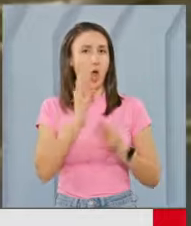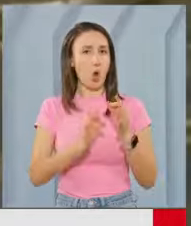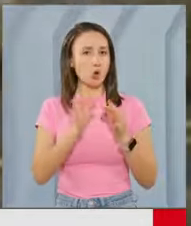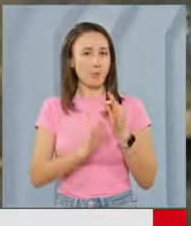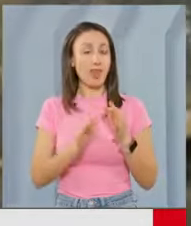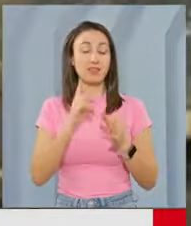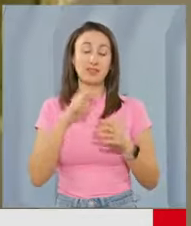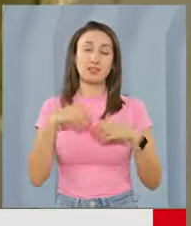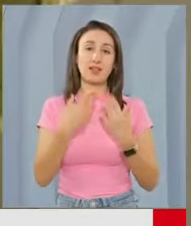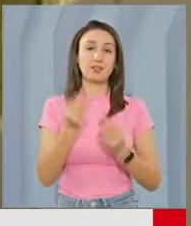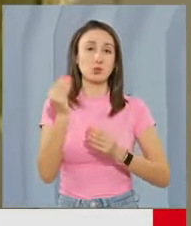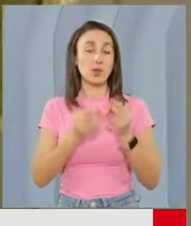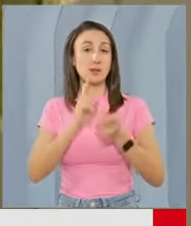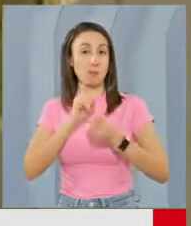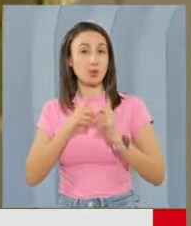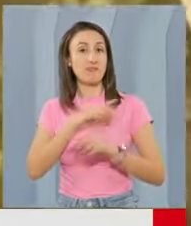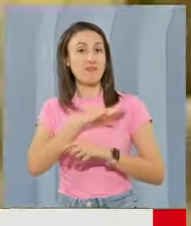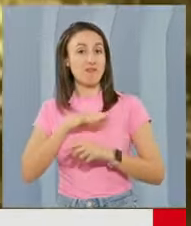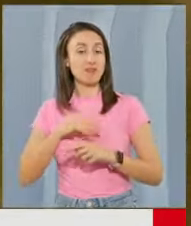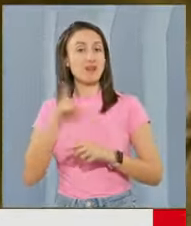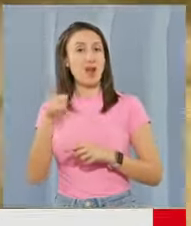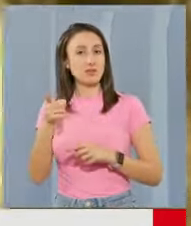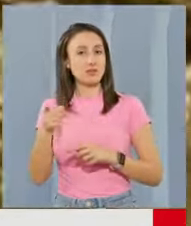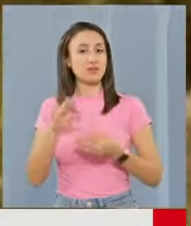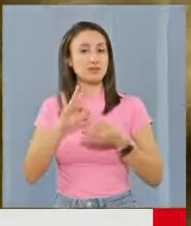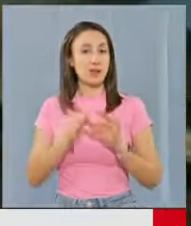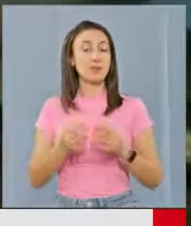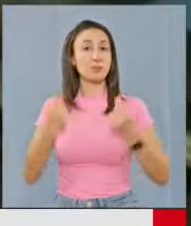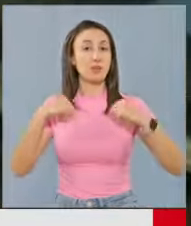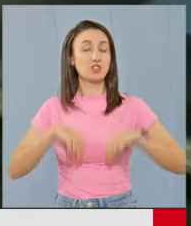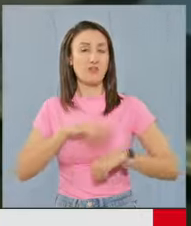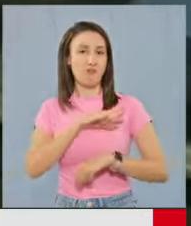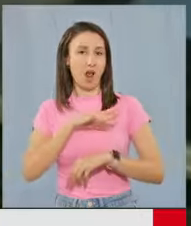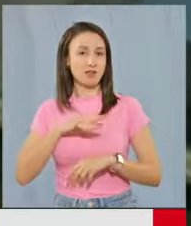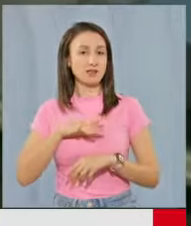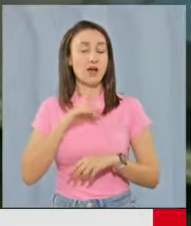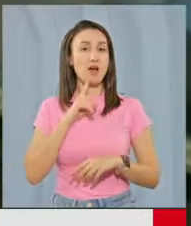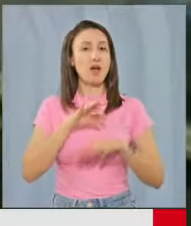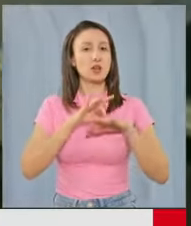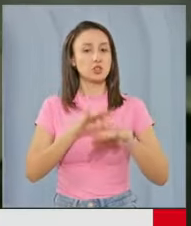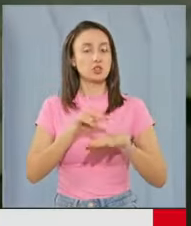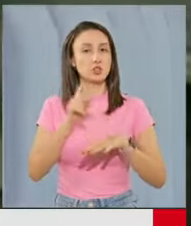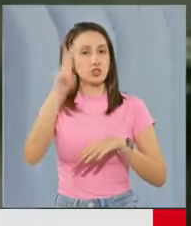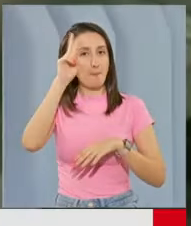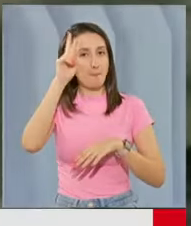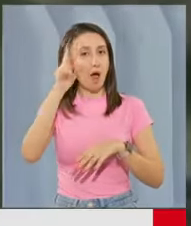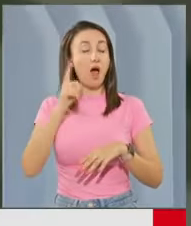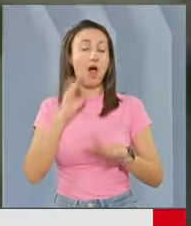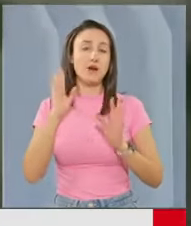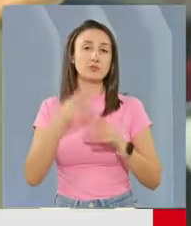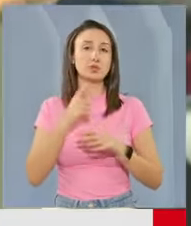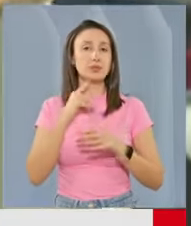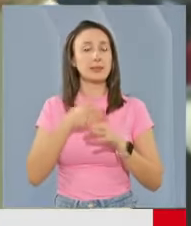Europene este dată de situația politică din Franța în acest context președintele francez Emanuel Macron și cancelarul German Olaf scholz au fost